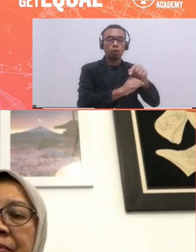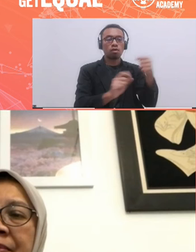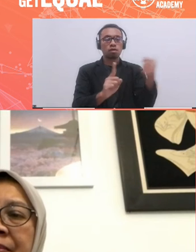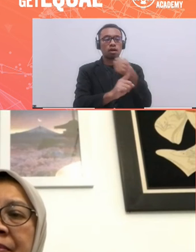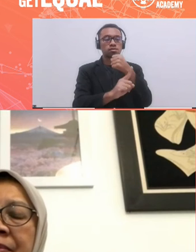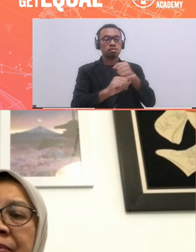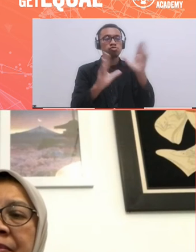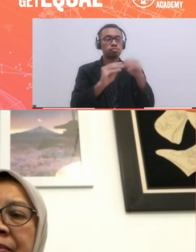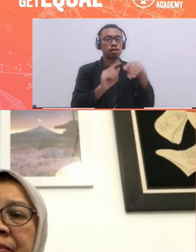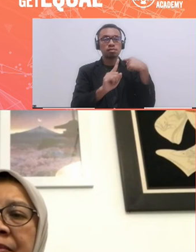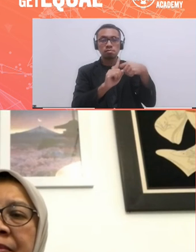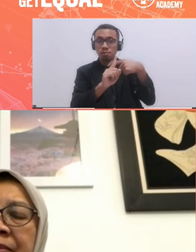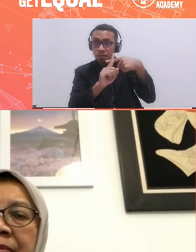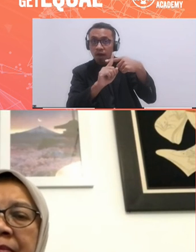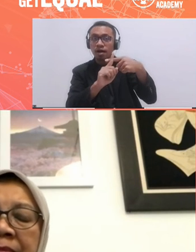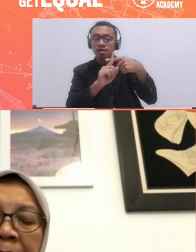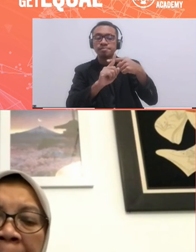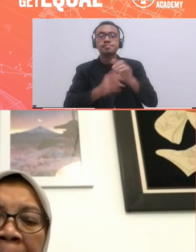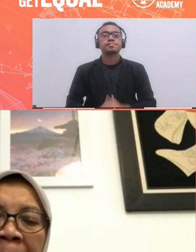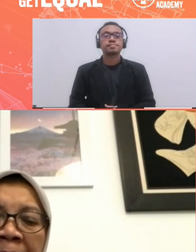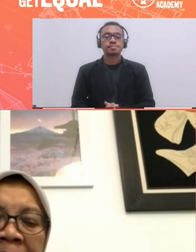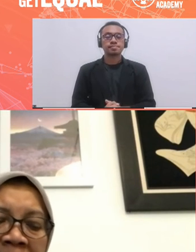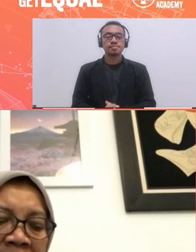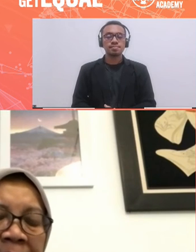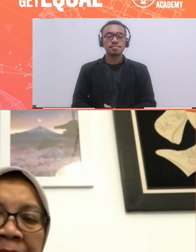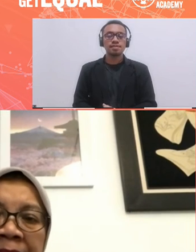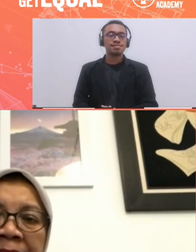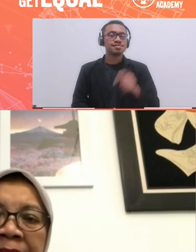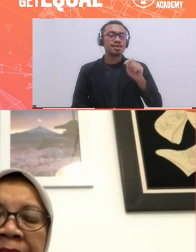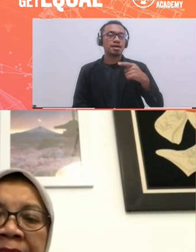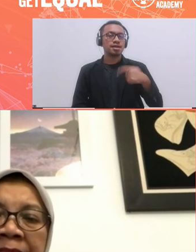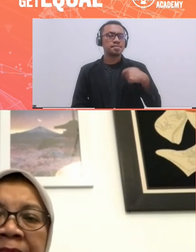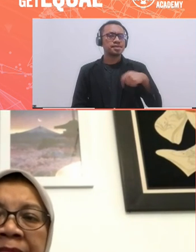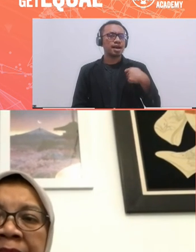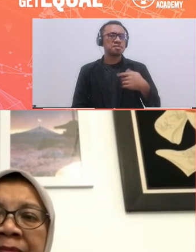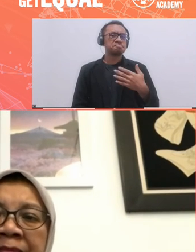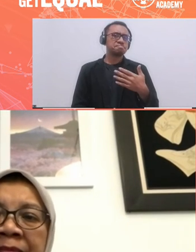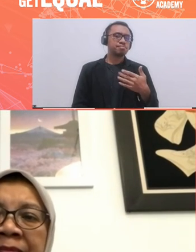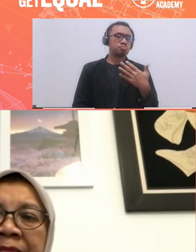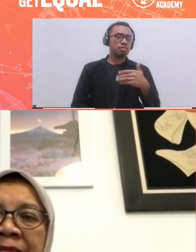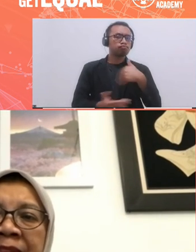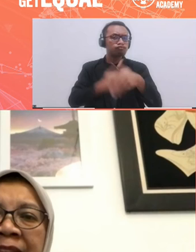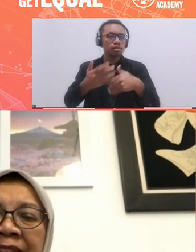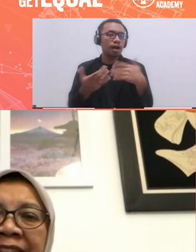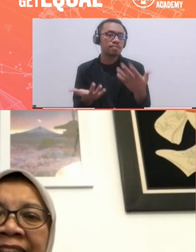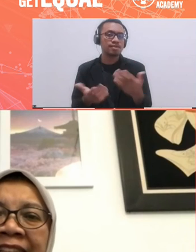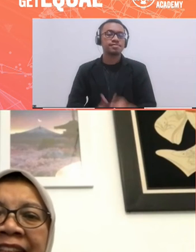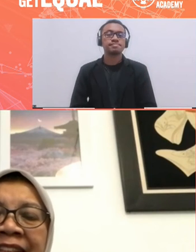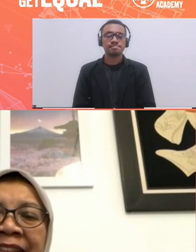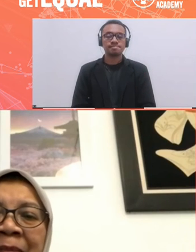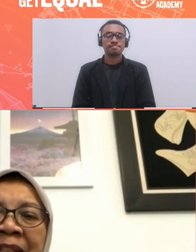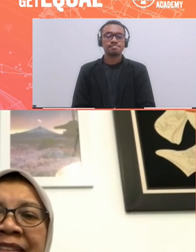Ibu. Nah, apa yang sudah atau mungkin sedang dilakukan oleh kementerian sendiri untuk memitigasi ini Ibu?